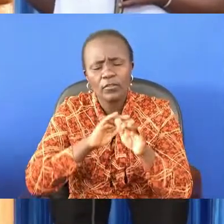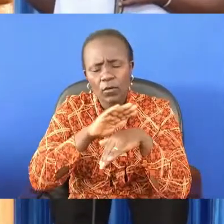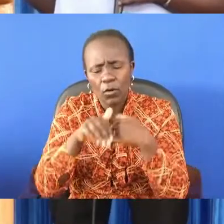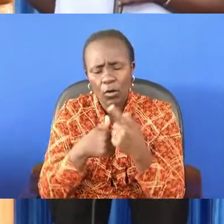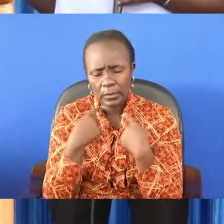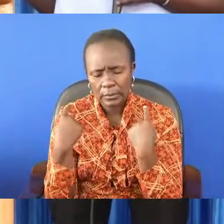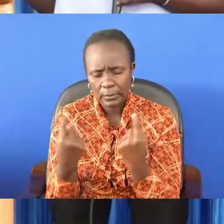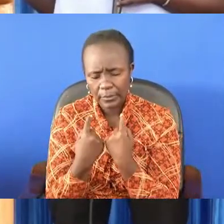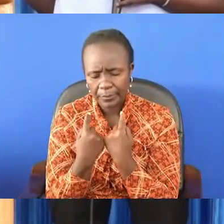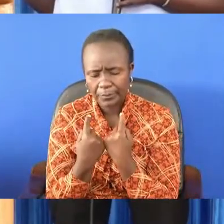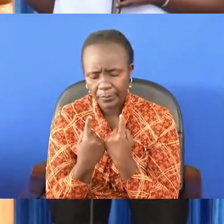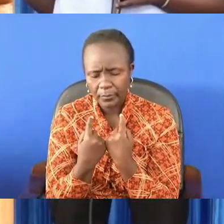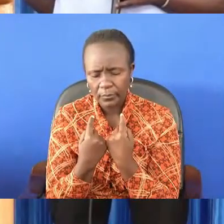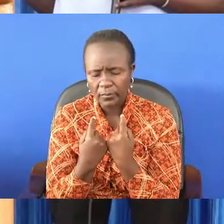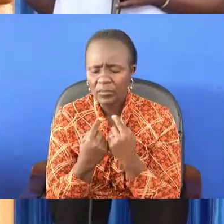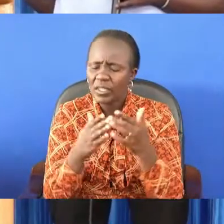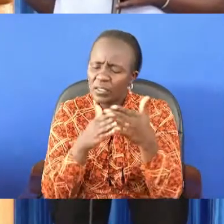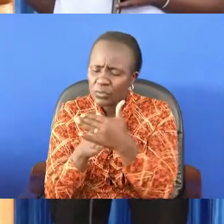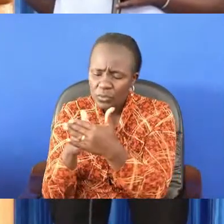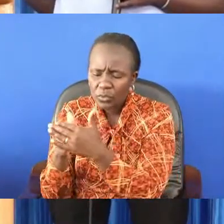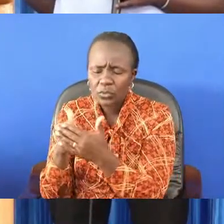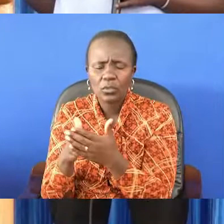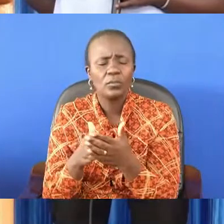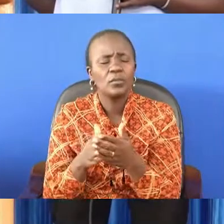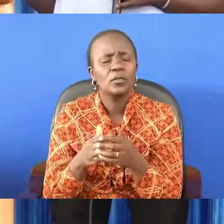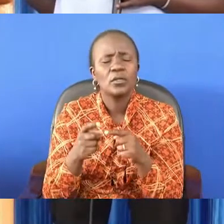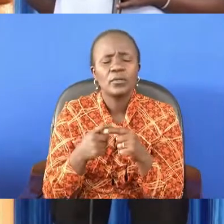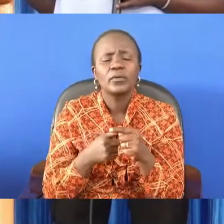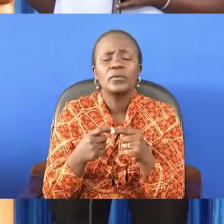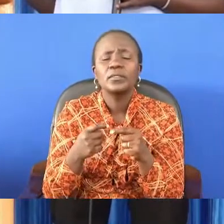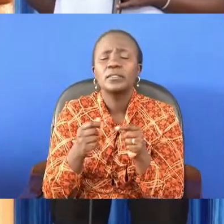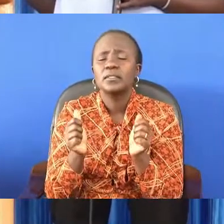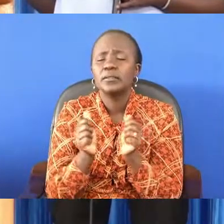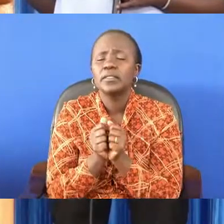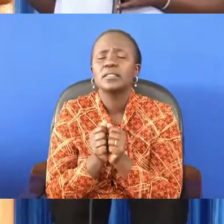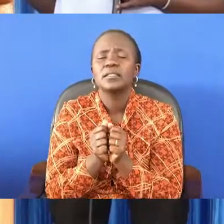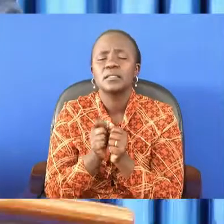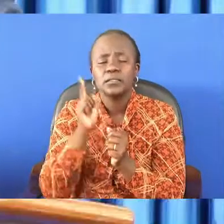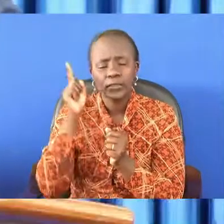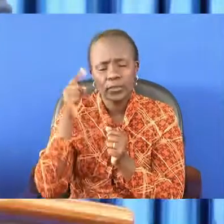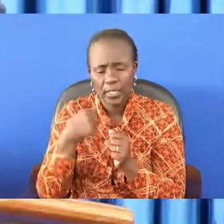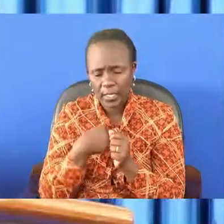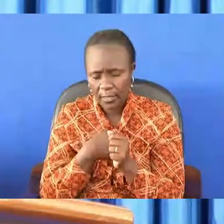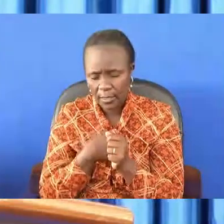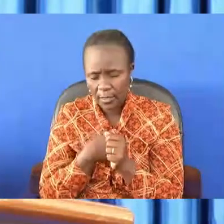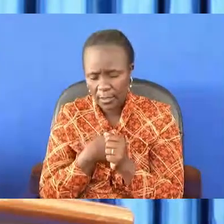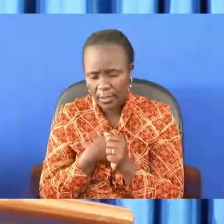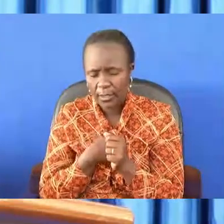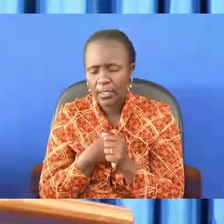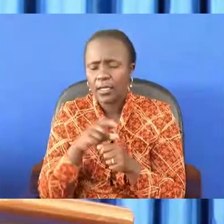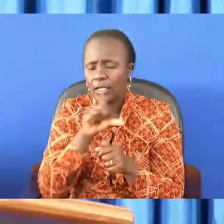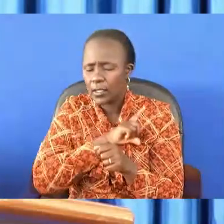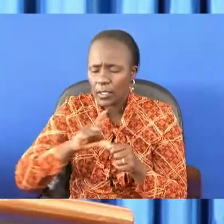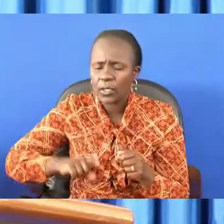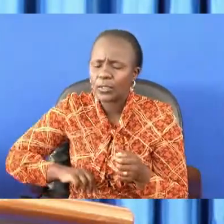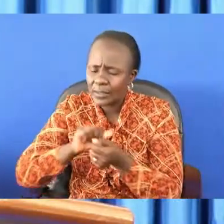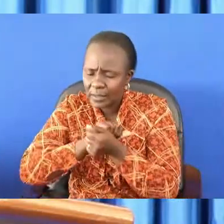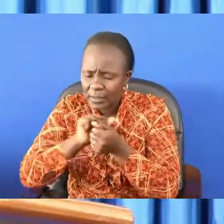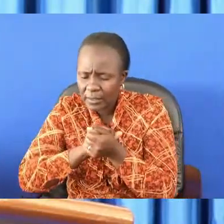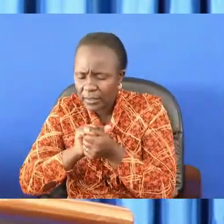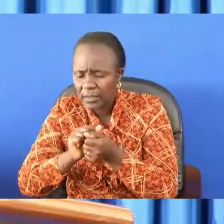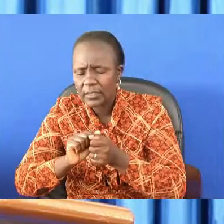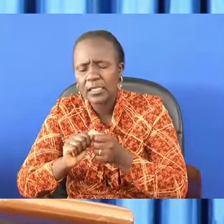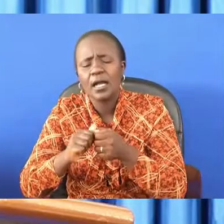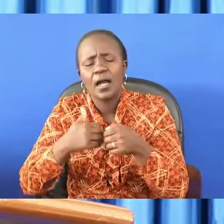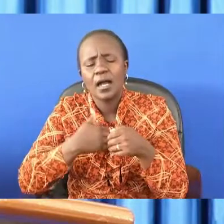dhambi ambayo inaweza kuwa kikwazo kati yetu na wewe katika maombezi. Bwana wetu katutakaze,